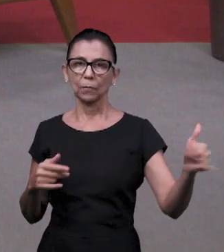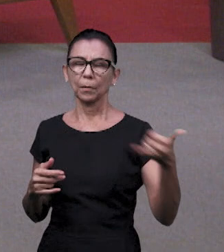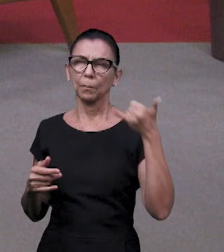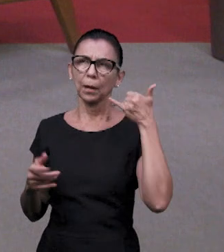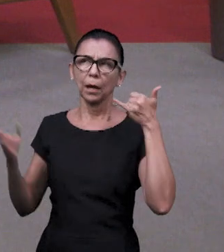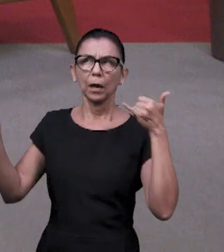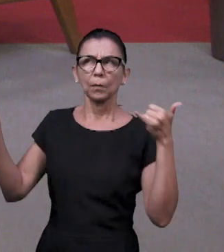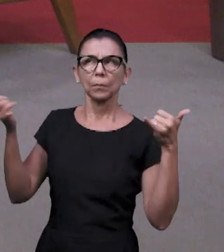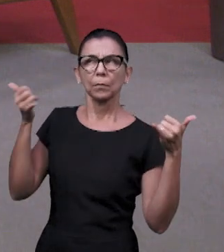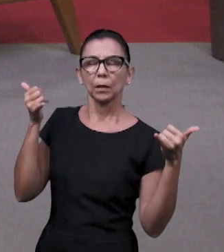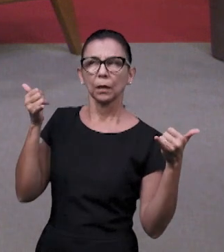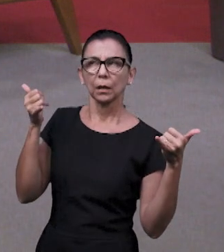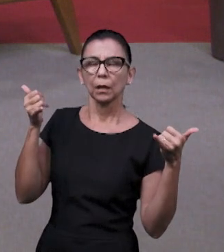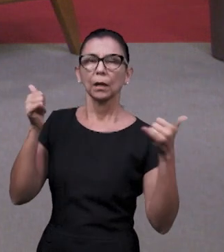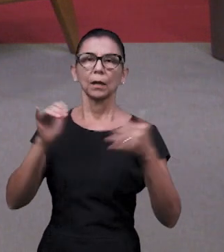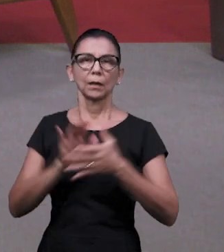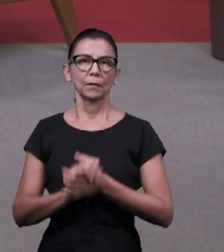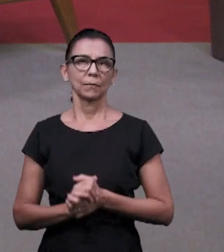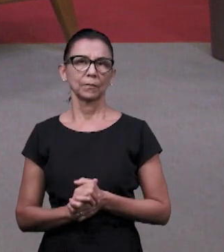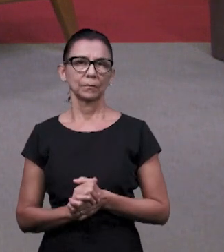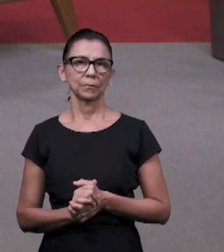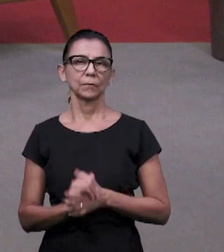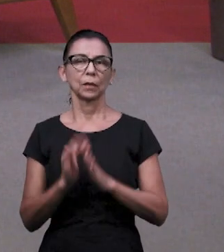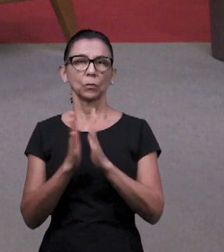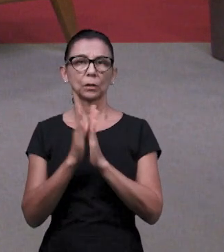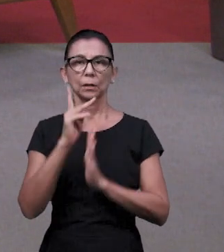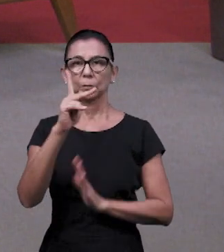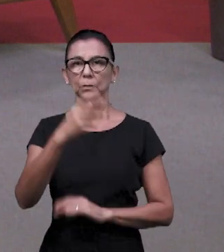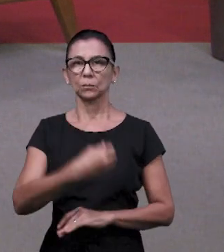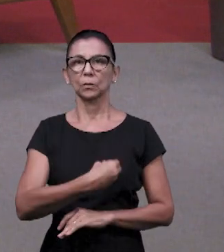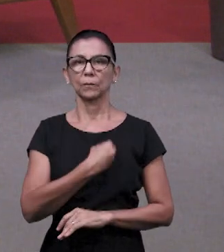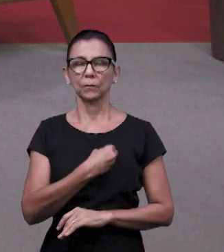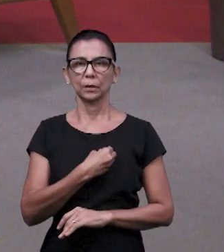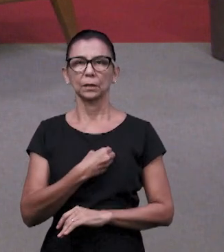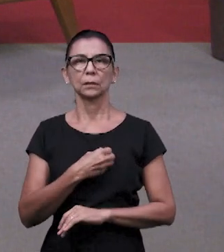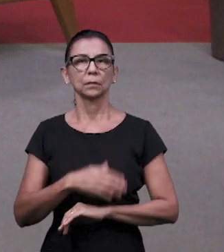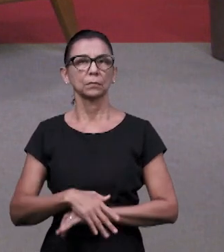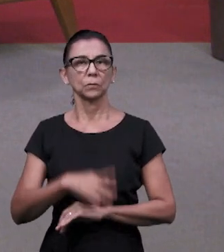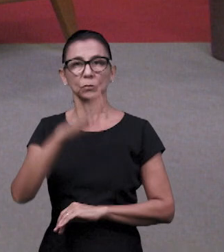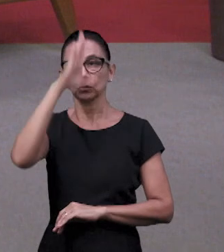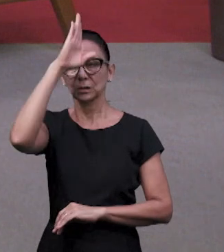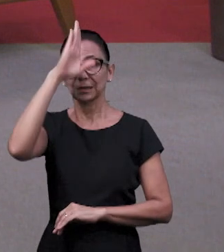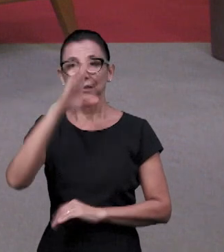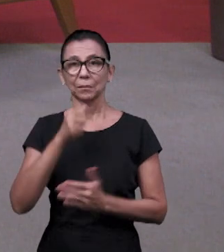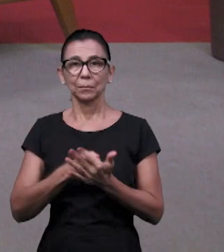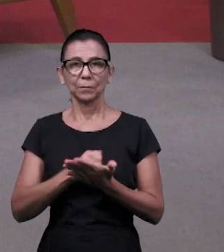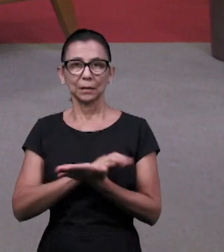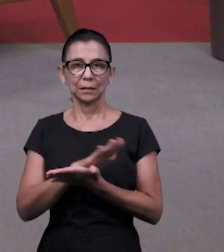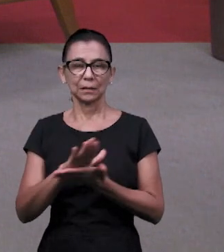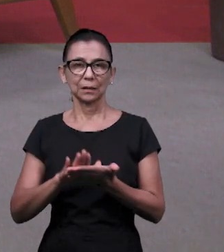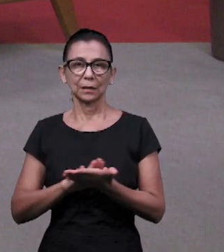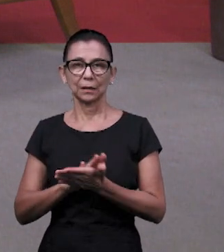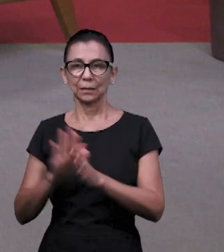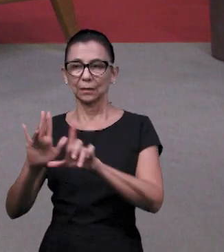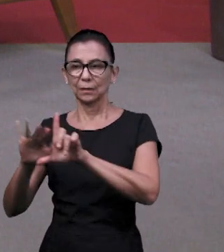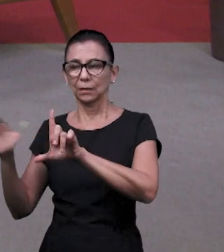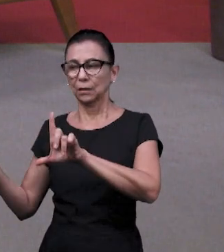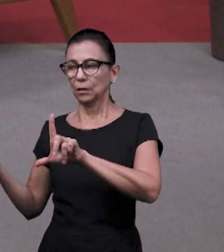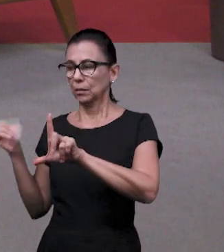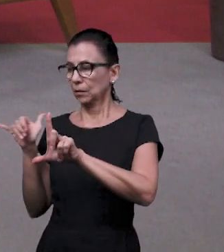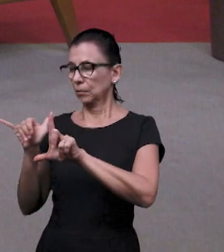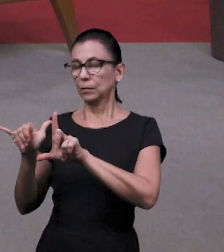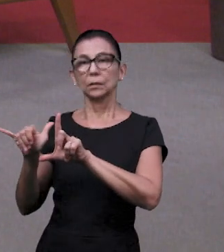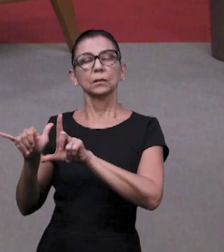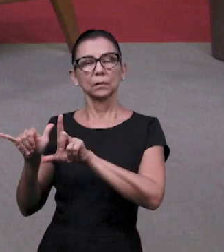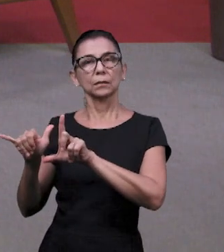va vous transmettre une parole de la part du Seigneur pour votre vie, va prier pour vous et vous n'allez rien payer. C'est complètement gratuit.